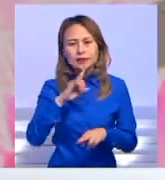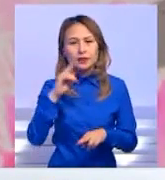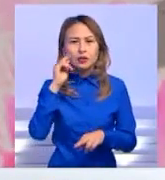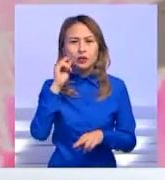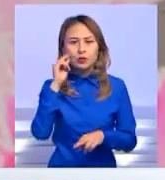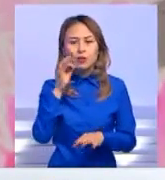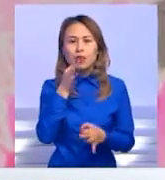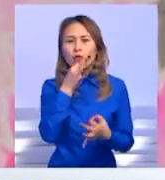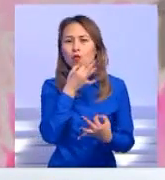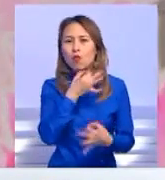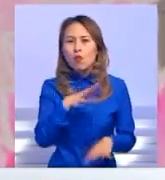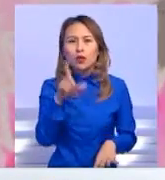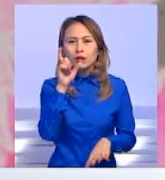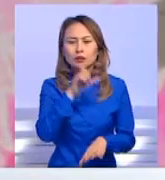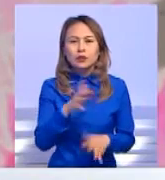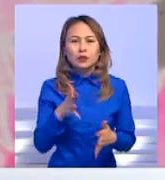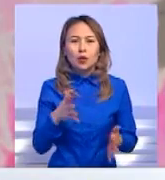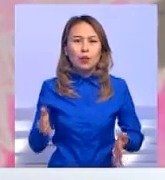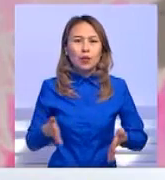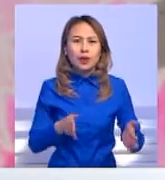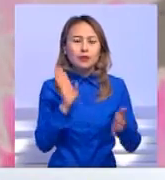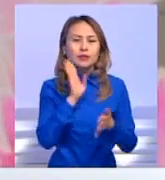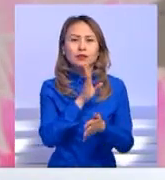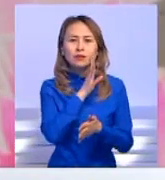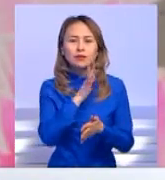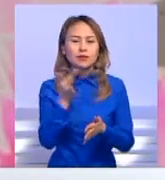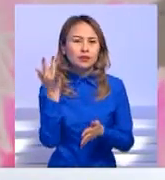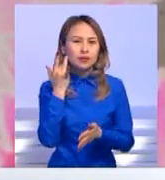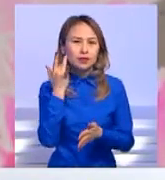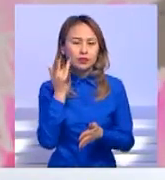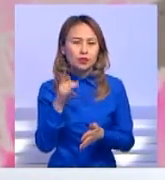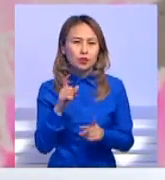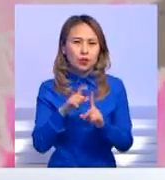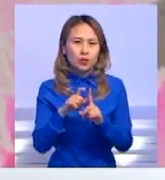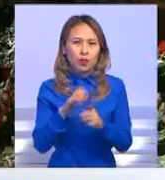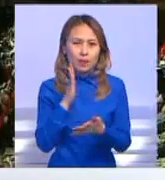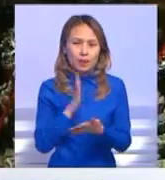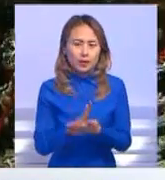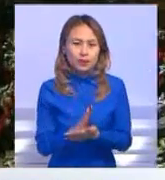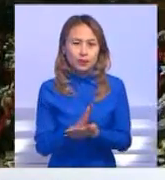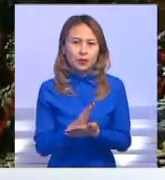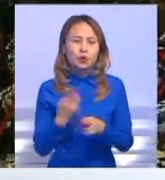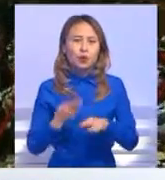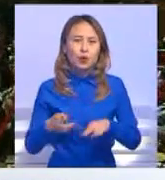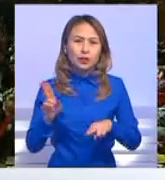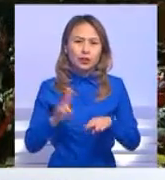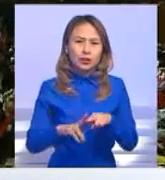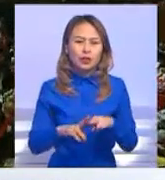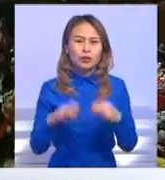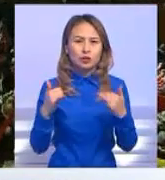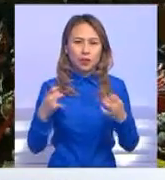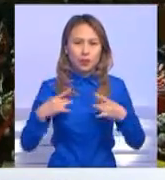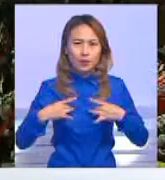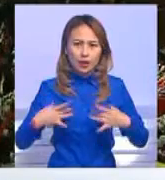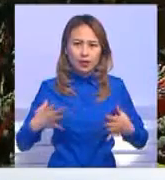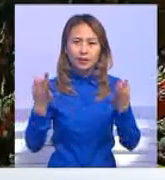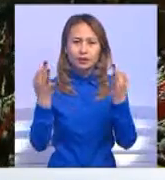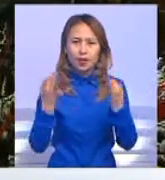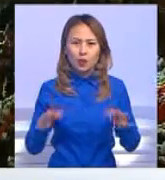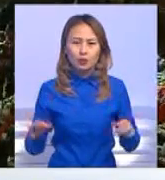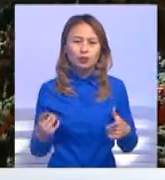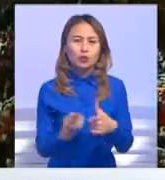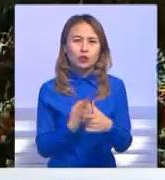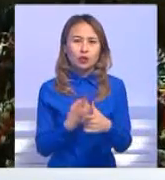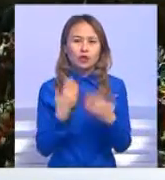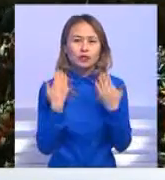еркектің қайламенен бұза алмаған әйел айламенен бұзады деген нақыл сөз бол. Сондықтан тәуелсіз мемлекетімізде